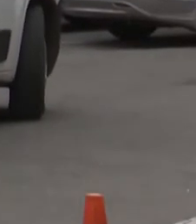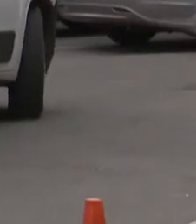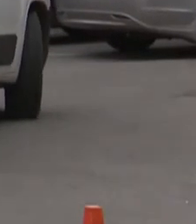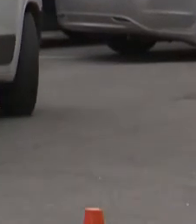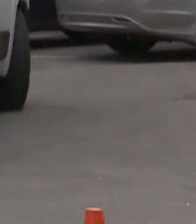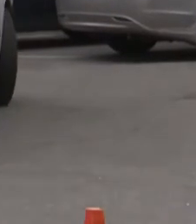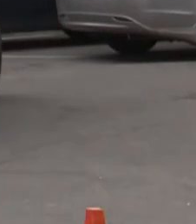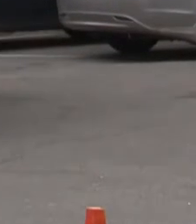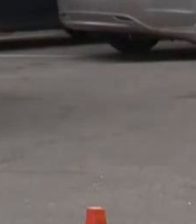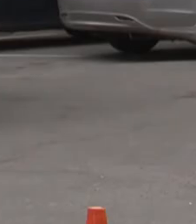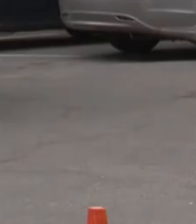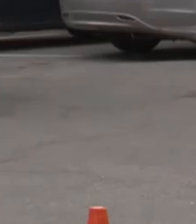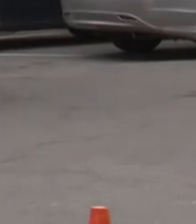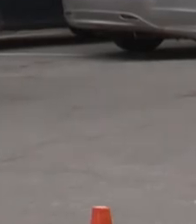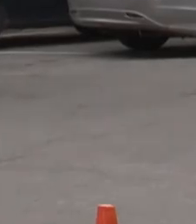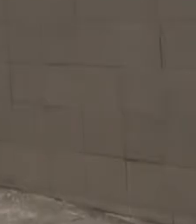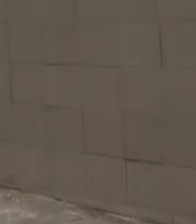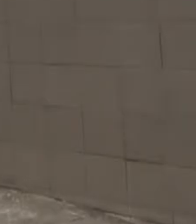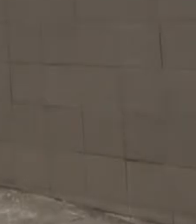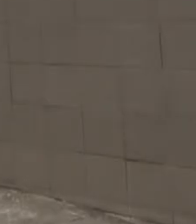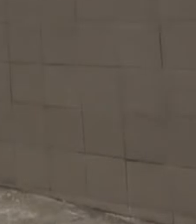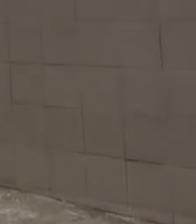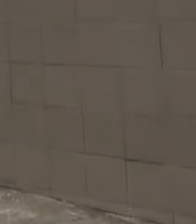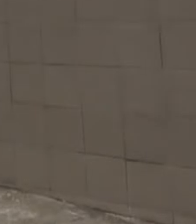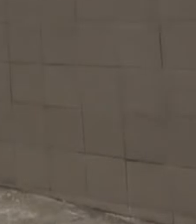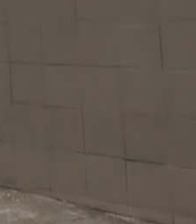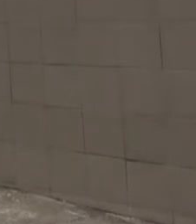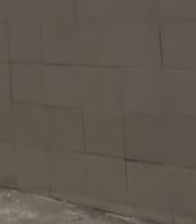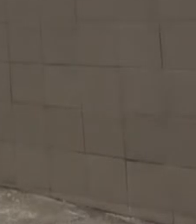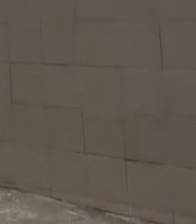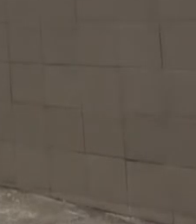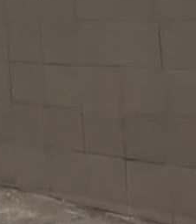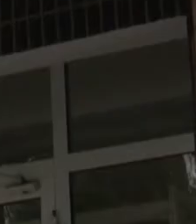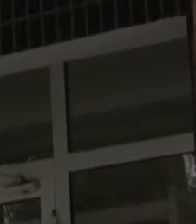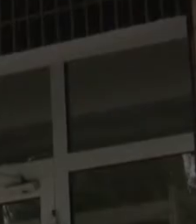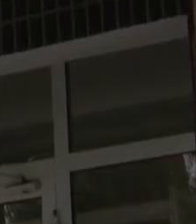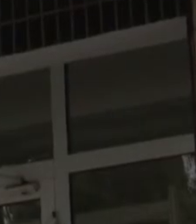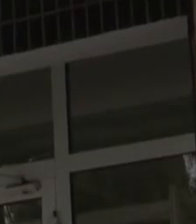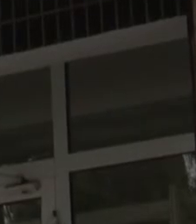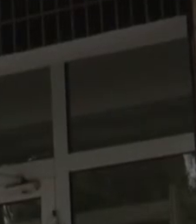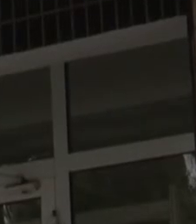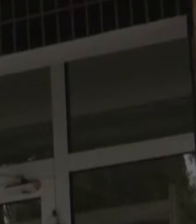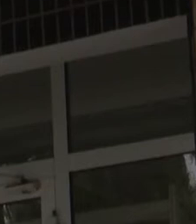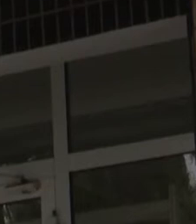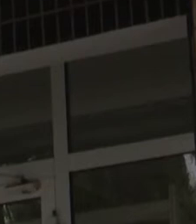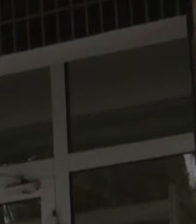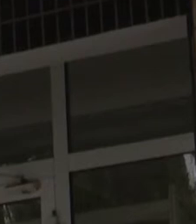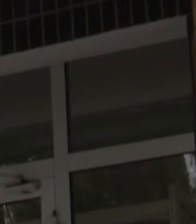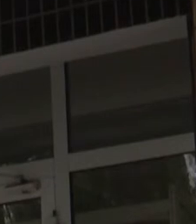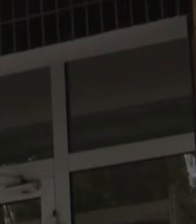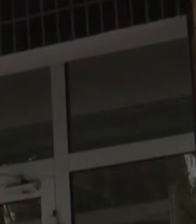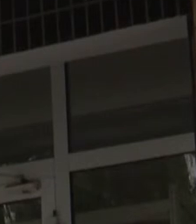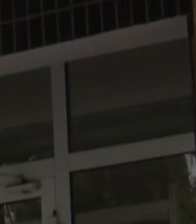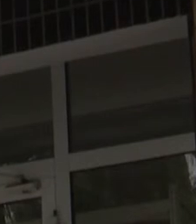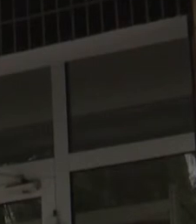агресивний штам Дельта. За минулий тиждень діагностували більш як 105 тисяч нових випадків ковід. Це на 11% більше, ніж